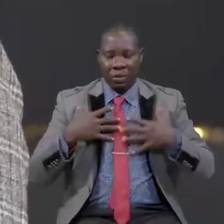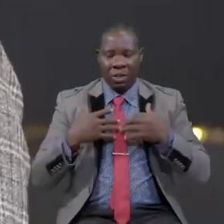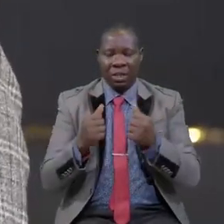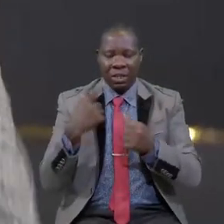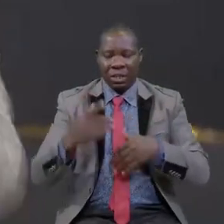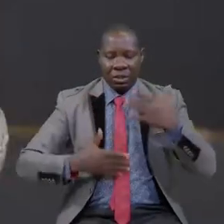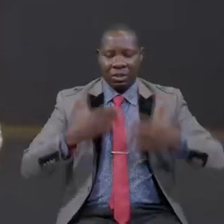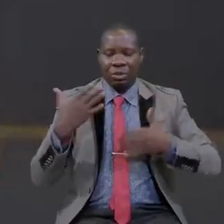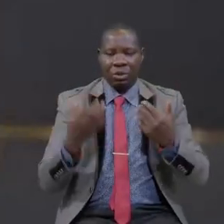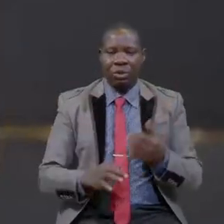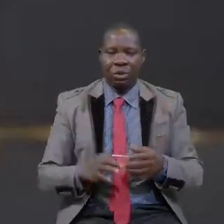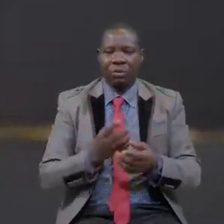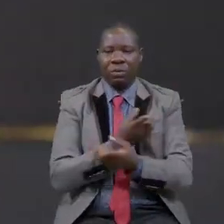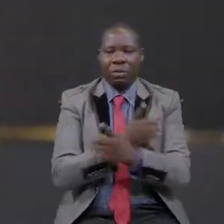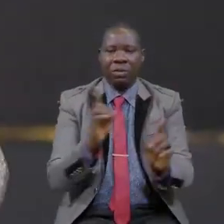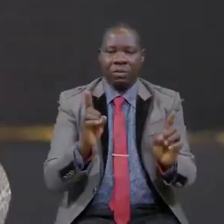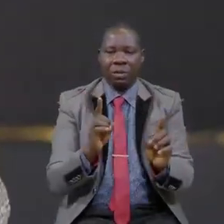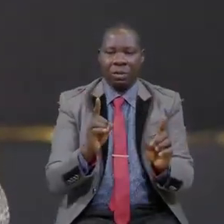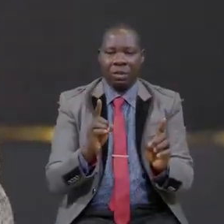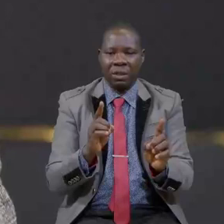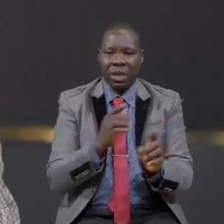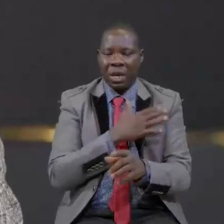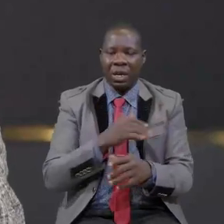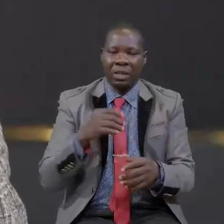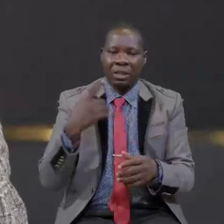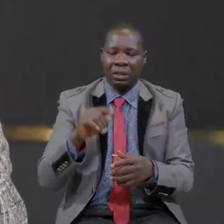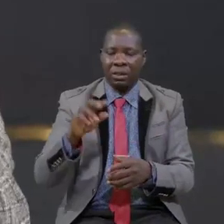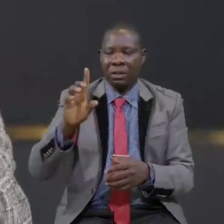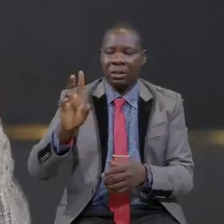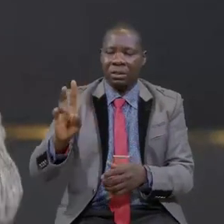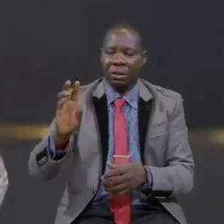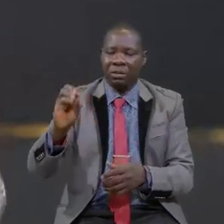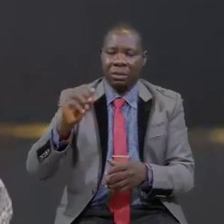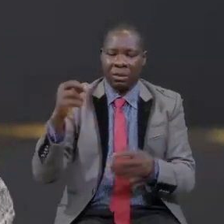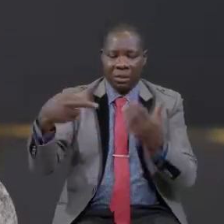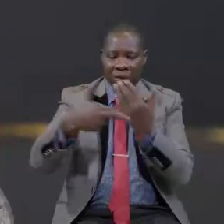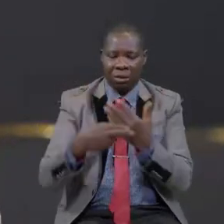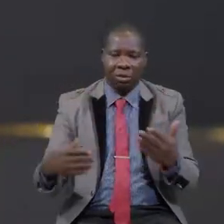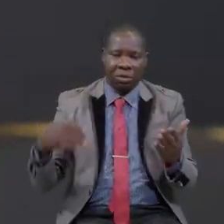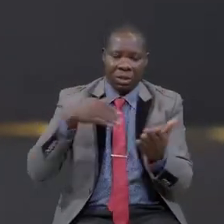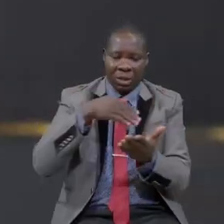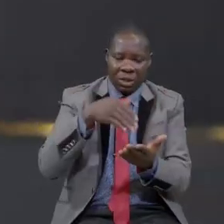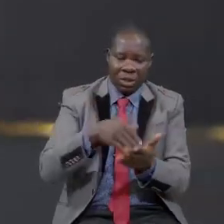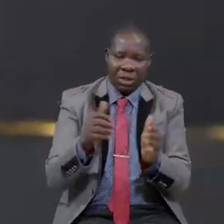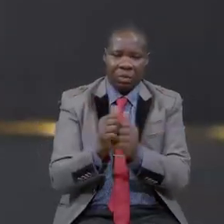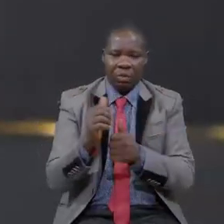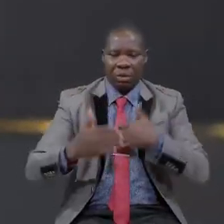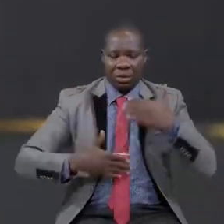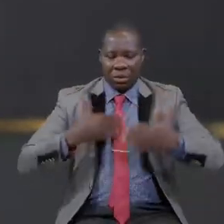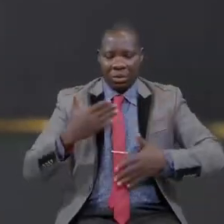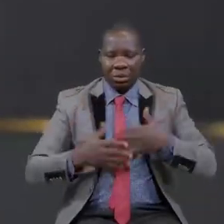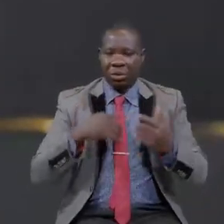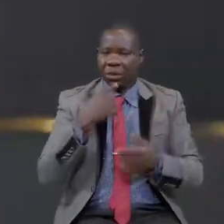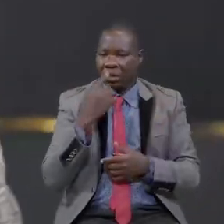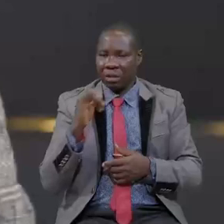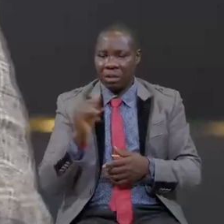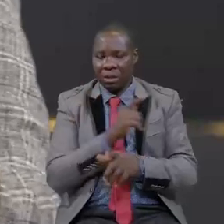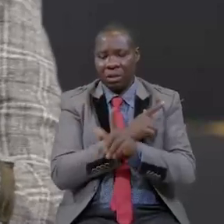la délivrance. Voyons ceci, les 70 revinrent avec joie, disant, «